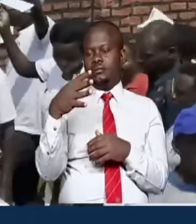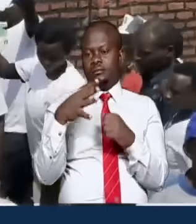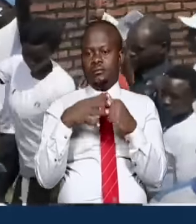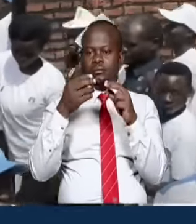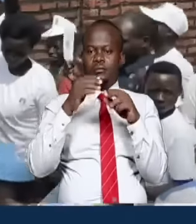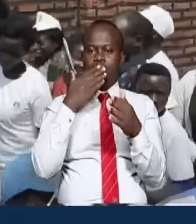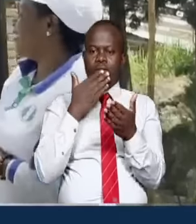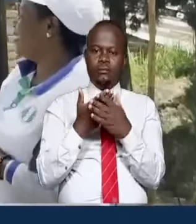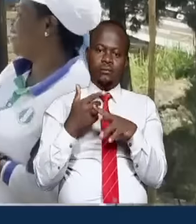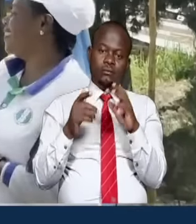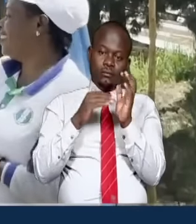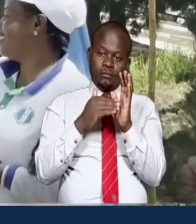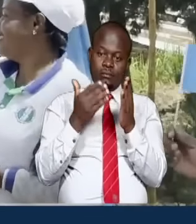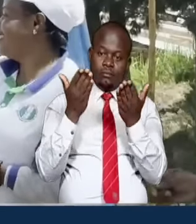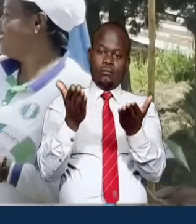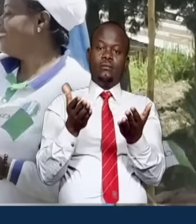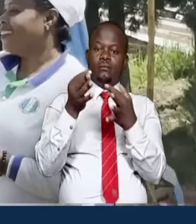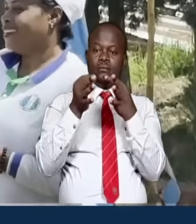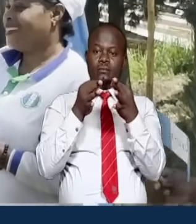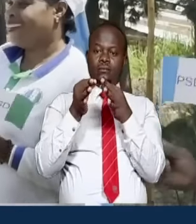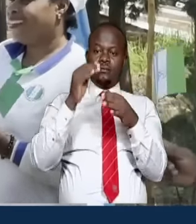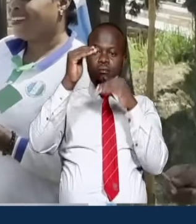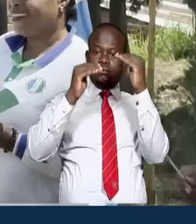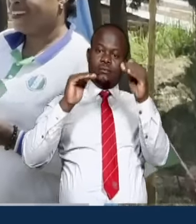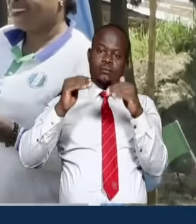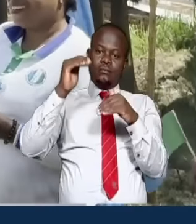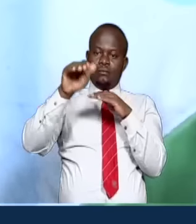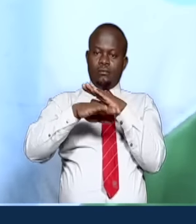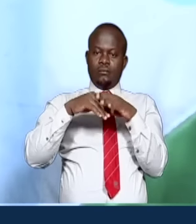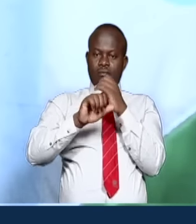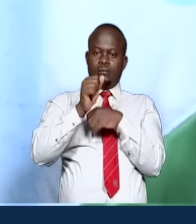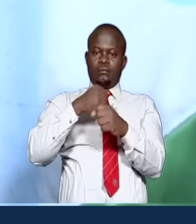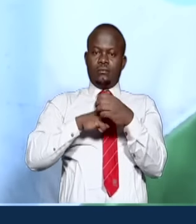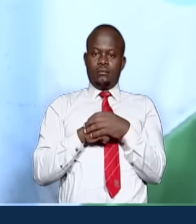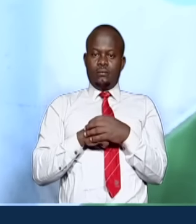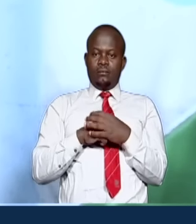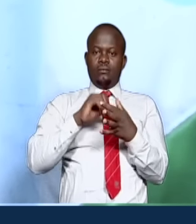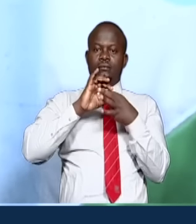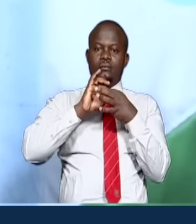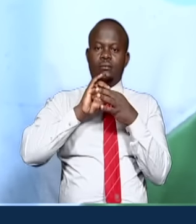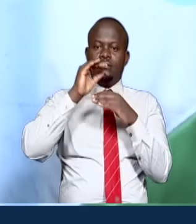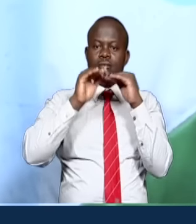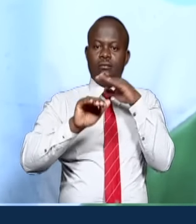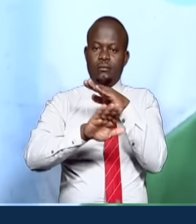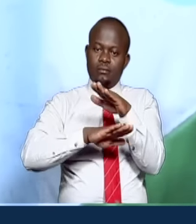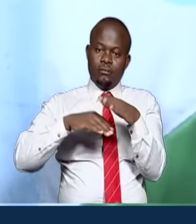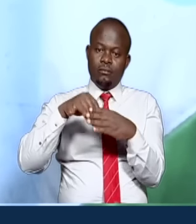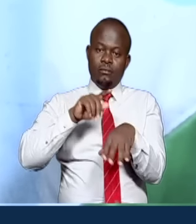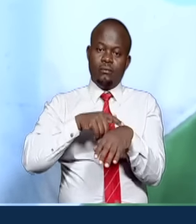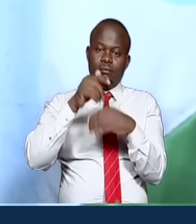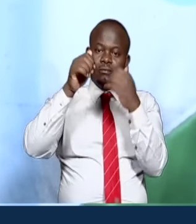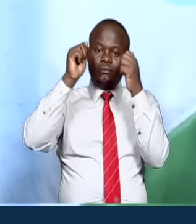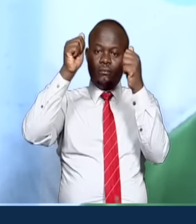neza, ndetse kandi anashimangira uruhare rw'inzego z'ibanze muri ibi bikorwa. Imikoranire n'inzego z'ibanze muri ibi bihe byo